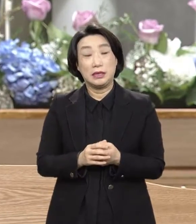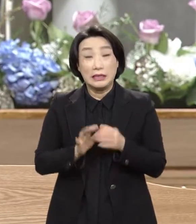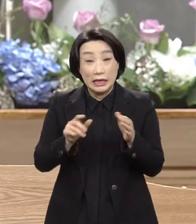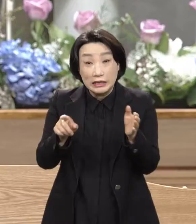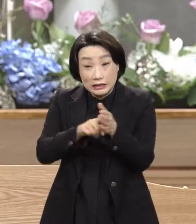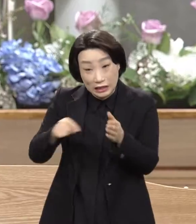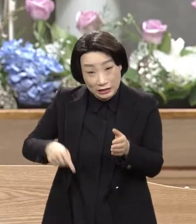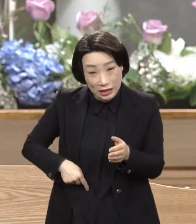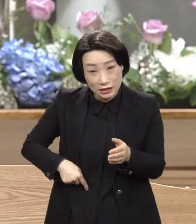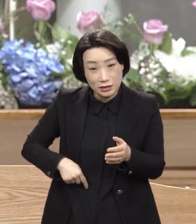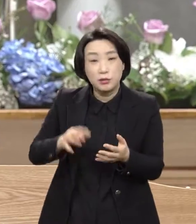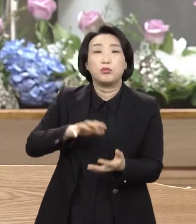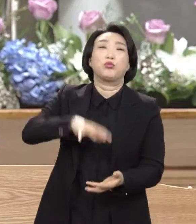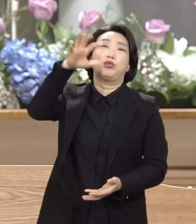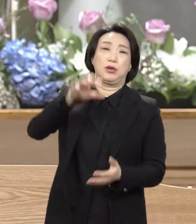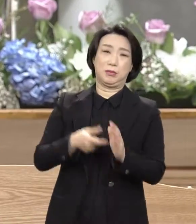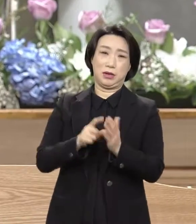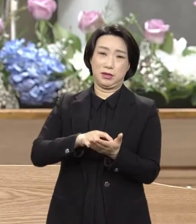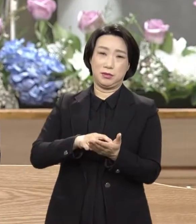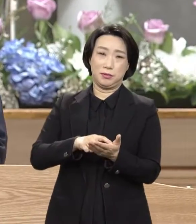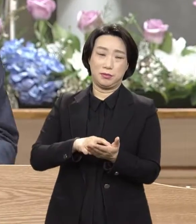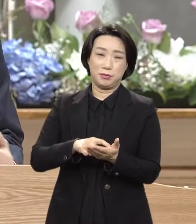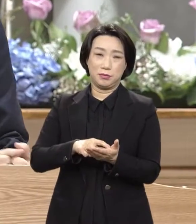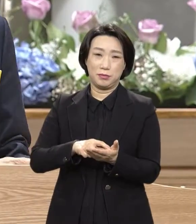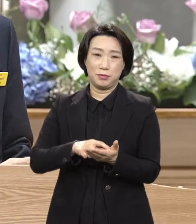신앙 양심의 분량만큼